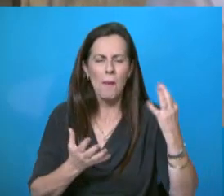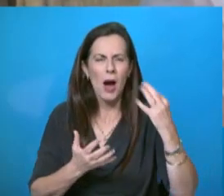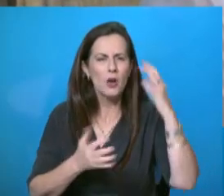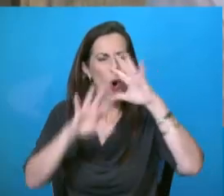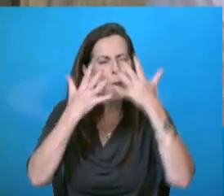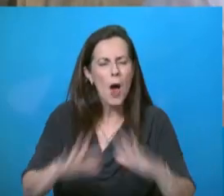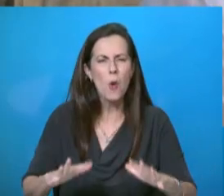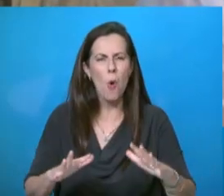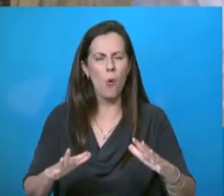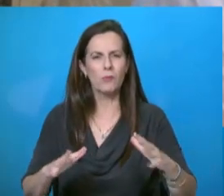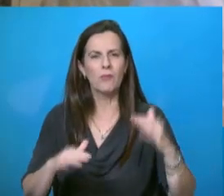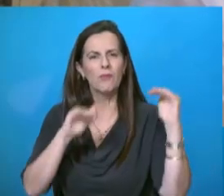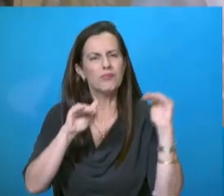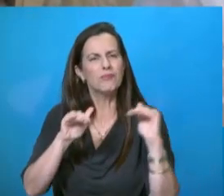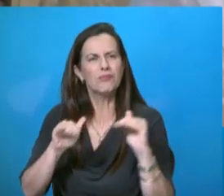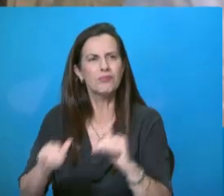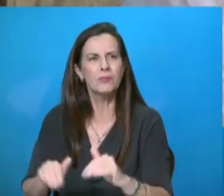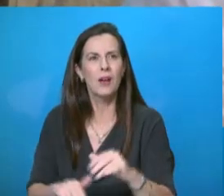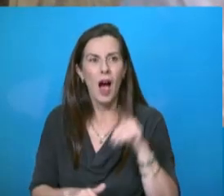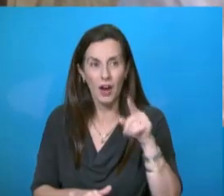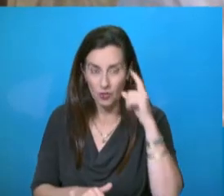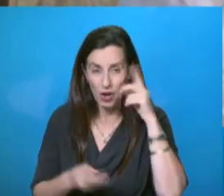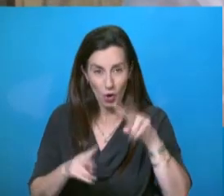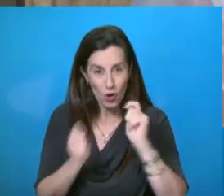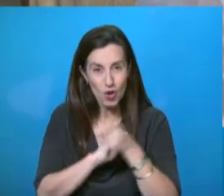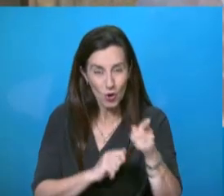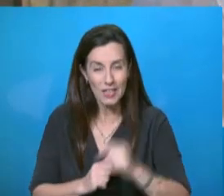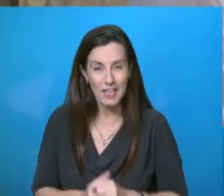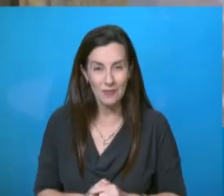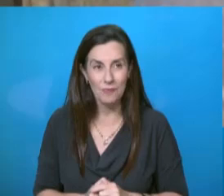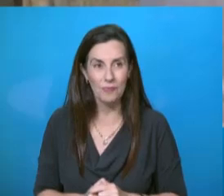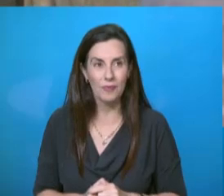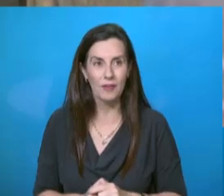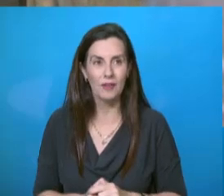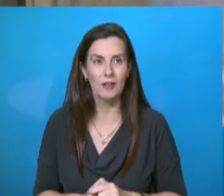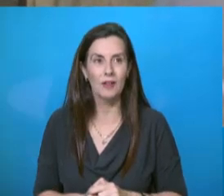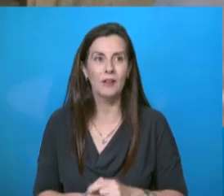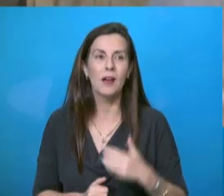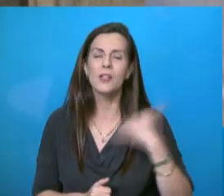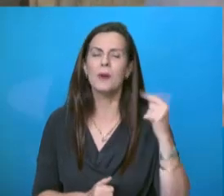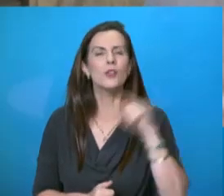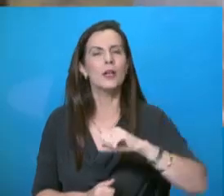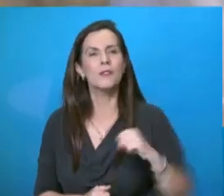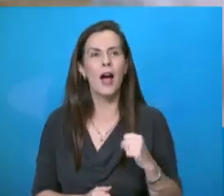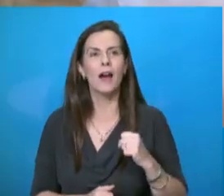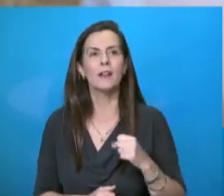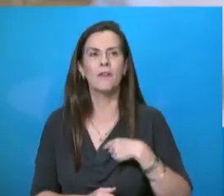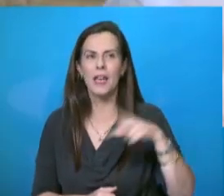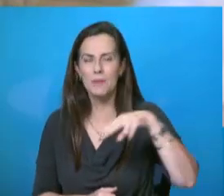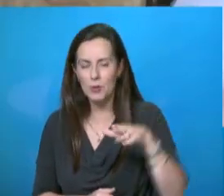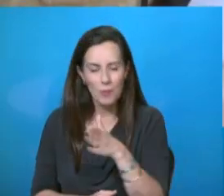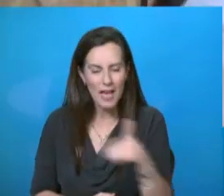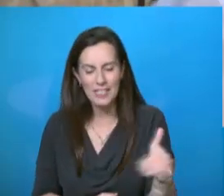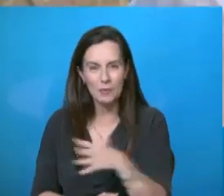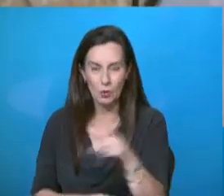פריחה אומנותית, הלכה ודעכה עם השנים. אתה חושב שאתה יכול לשנות את העניין הזה? תראה, אני כל פעם שאני מגיע לצפת ואני מסתובב כאן